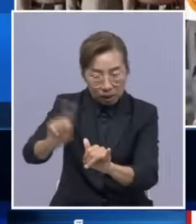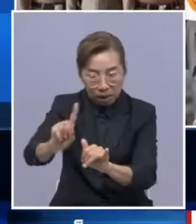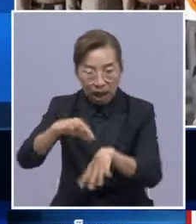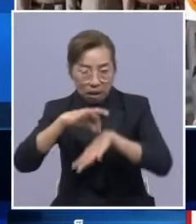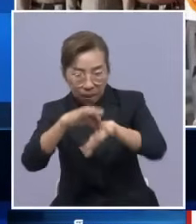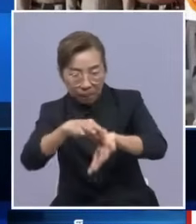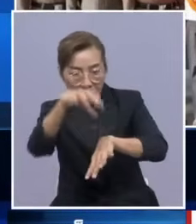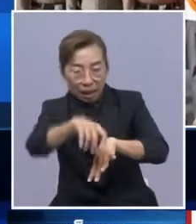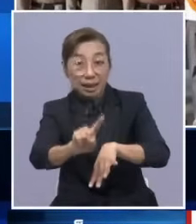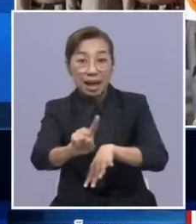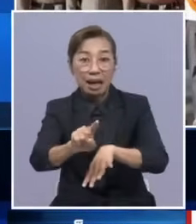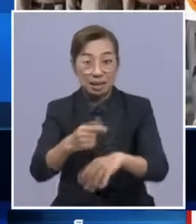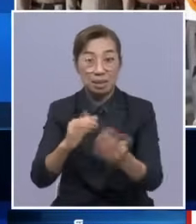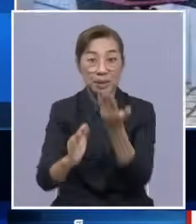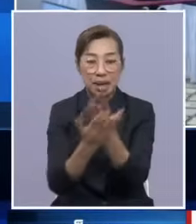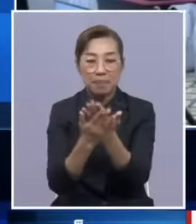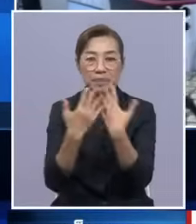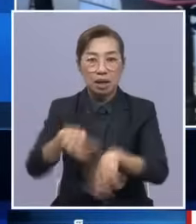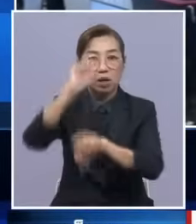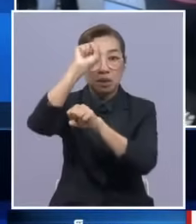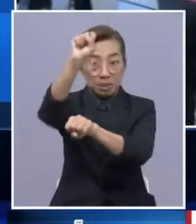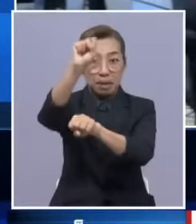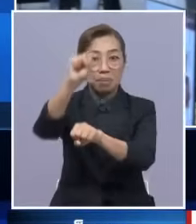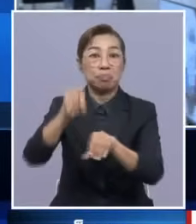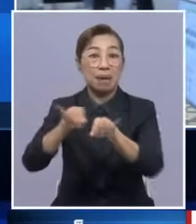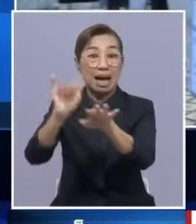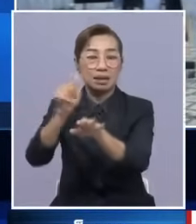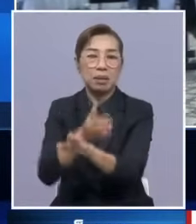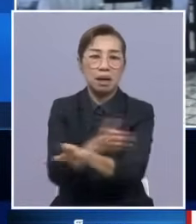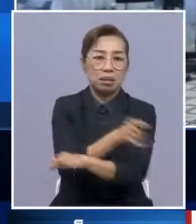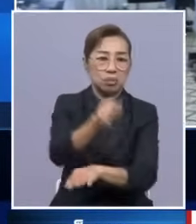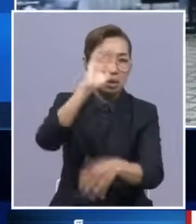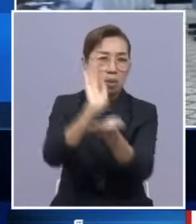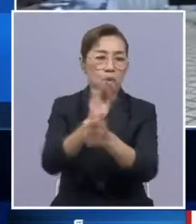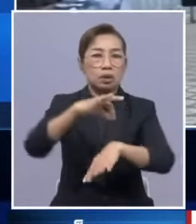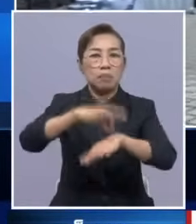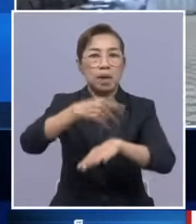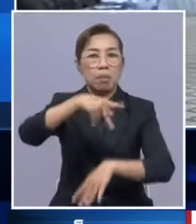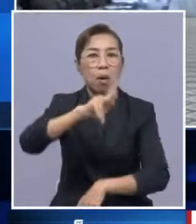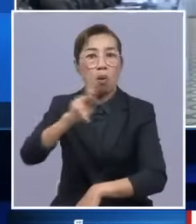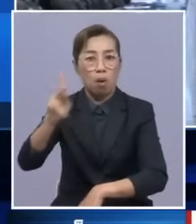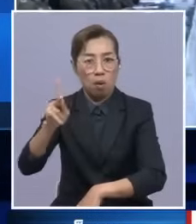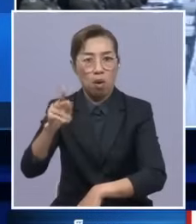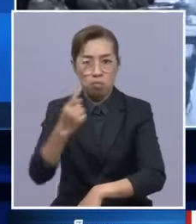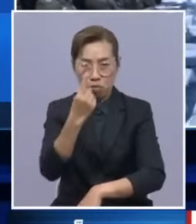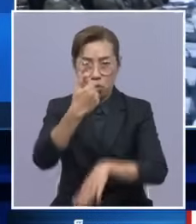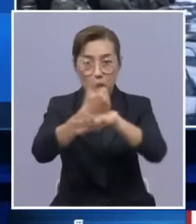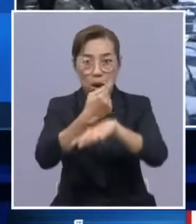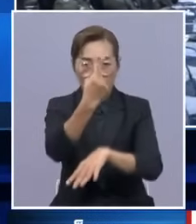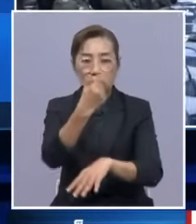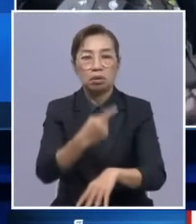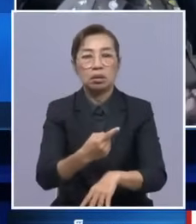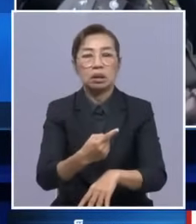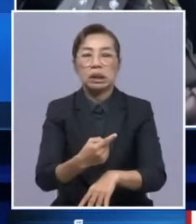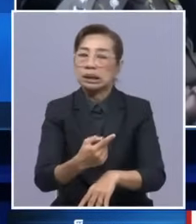ะมีคำสั่งประกาศออกมาอย่างเป็นทางการก็มีตำรวจระดับผู้กำกับขอลาออกจากราชการเพราะว่ารับไม่ได้